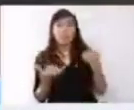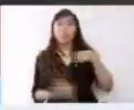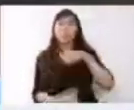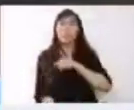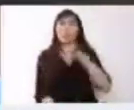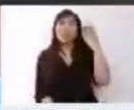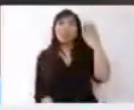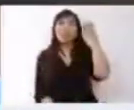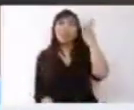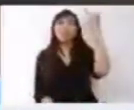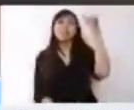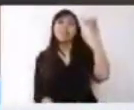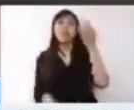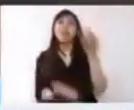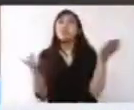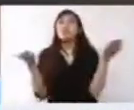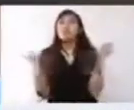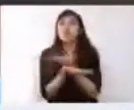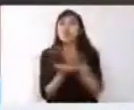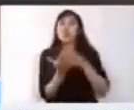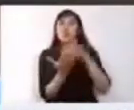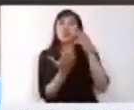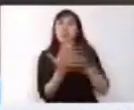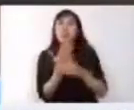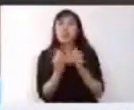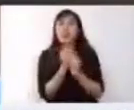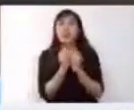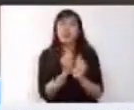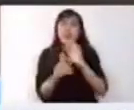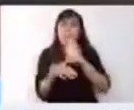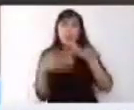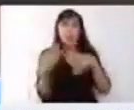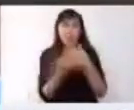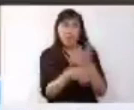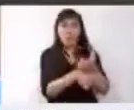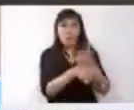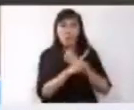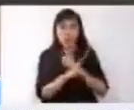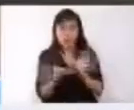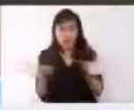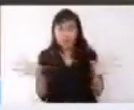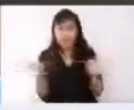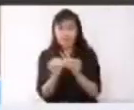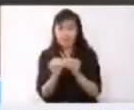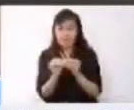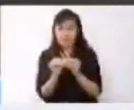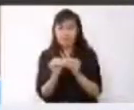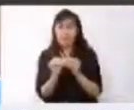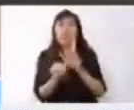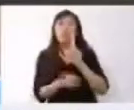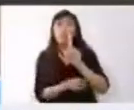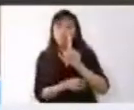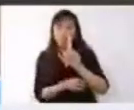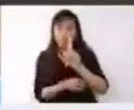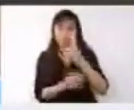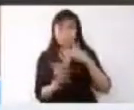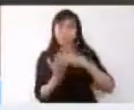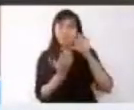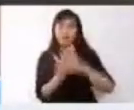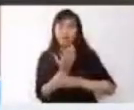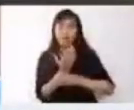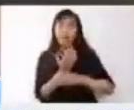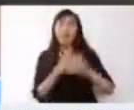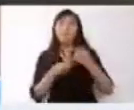na may mga penalties, i-waive namin lahat yung penalties. Wala na silang babayaran ang penalties. Yan ang una, no,